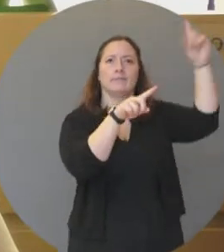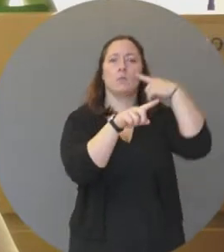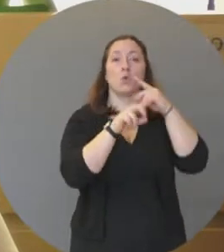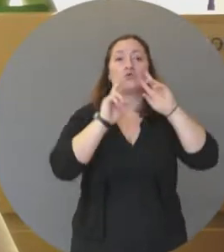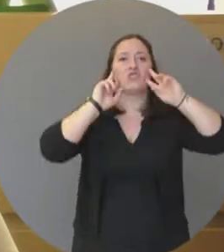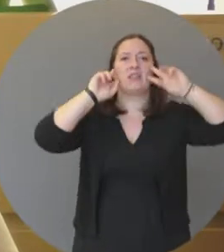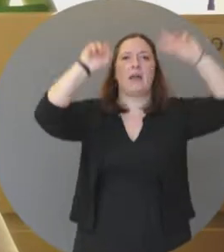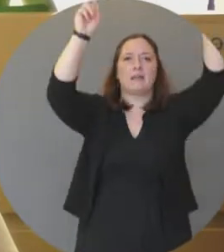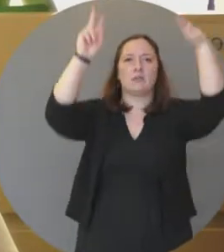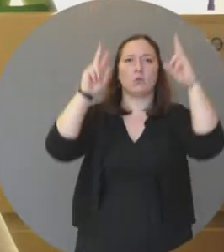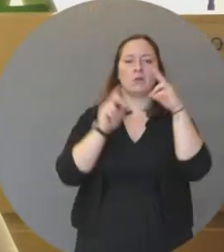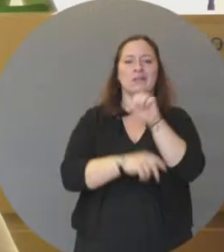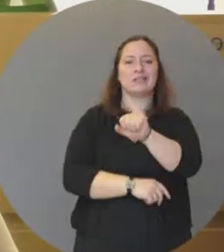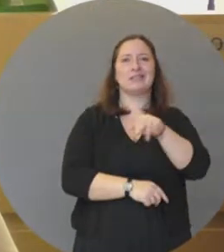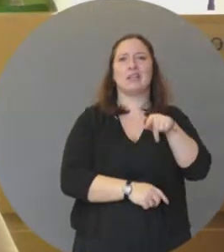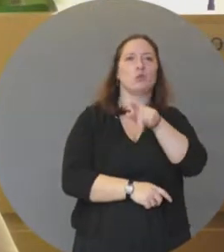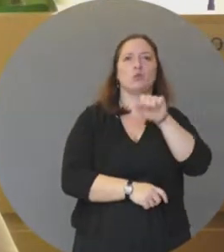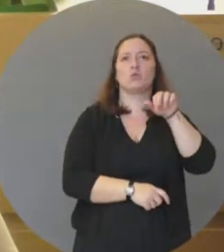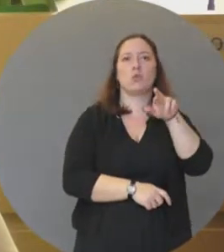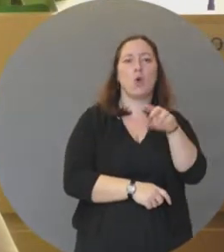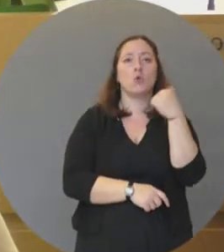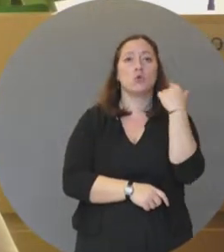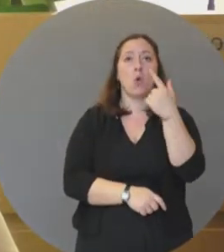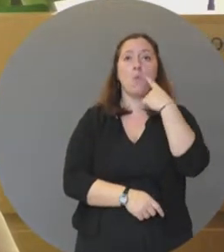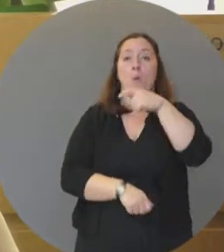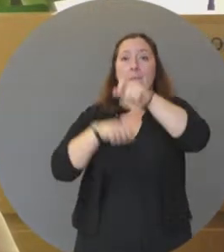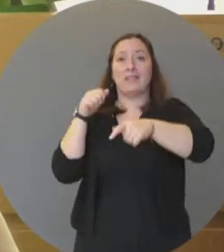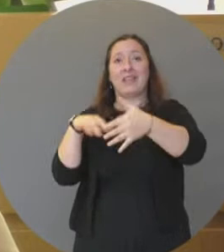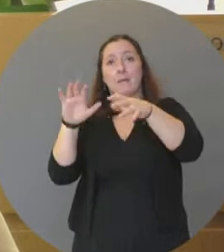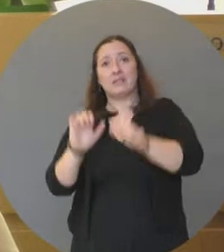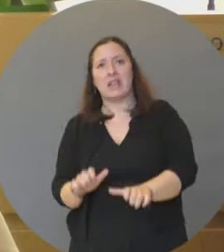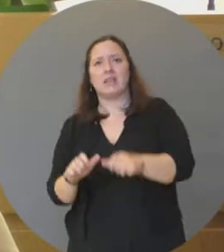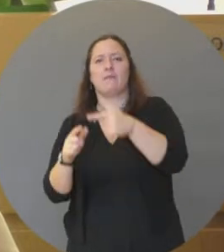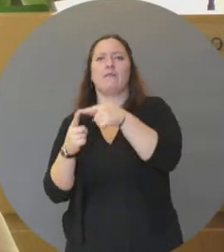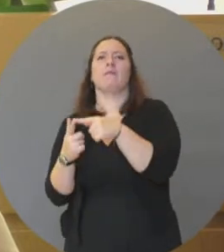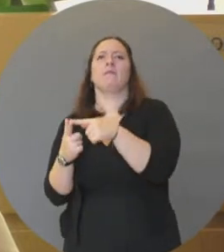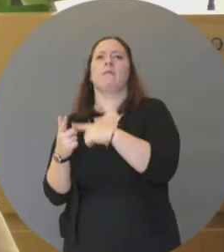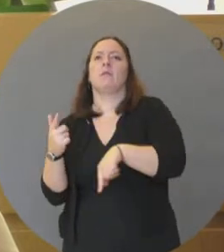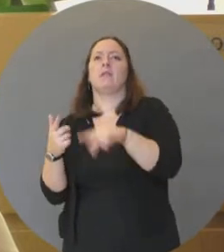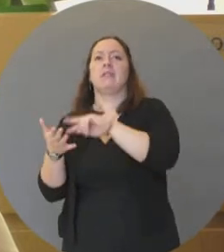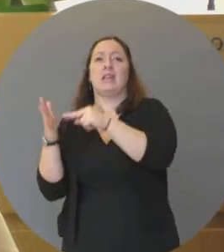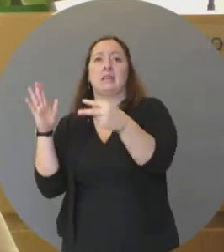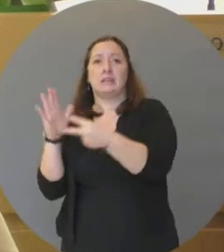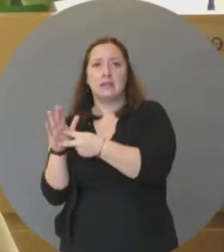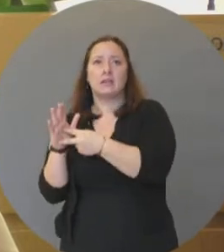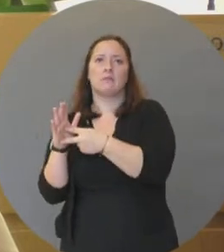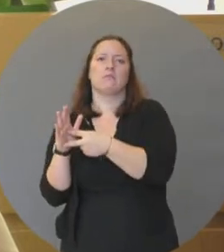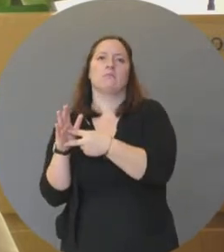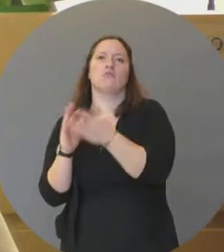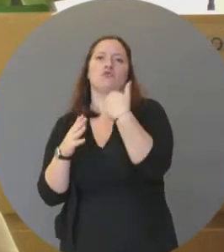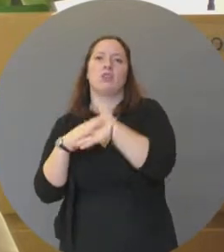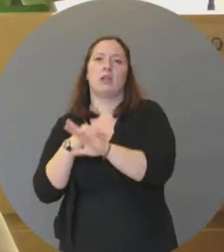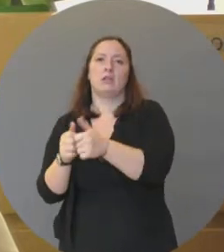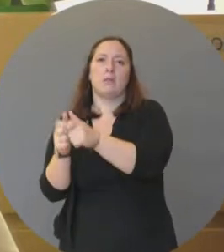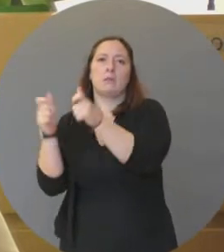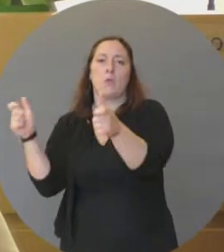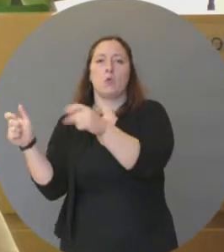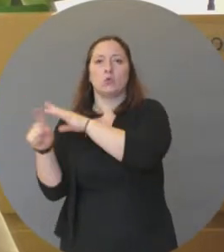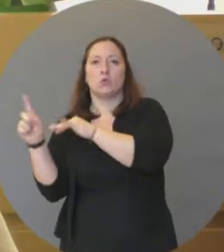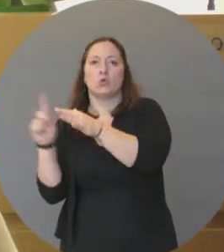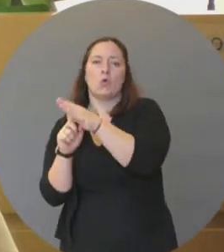Ségur 2 aux personnel administratif et techniques des services établissements sociaux et médico-sociaux et en même